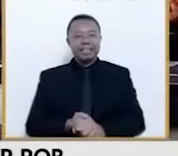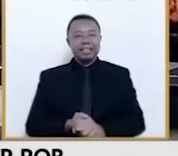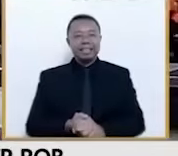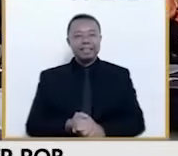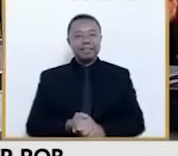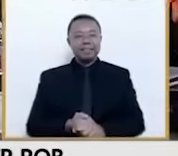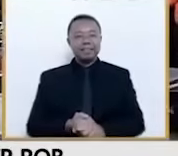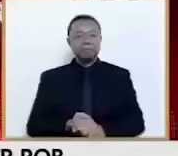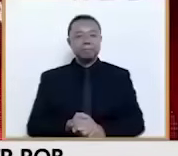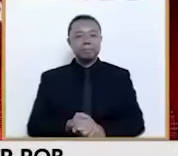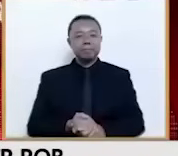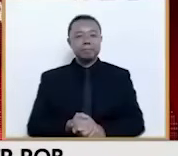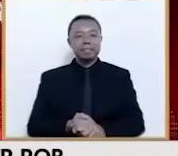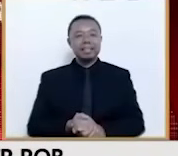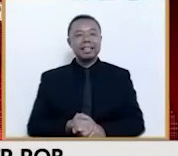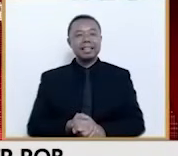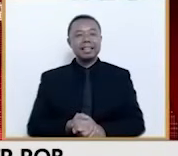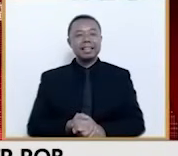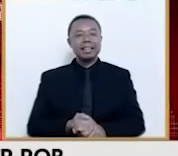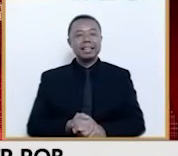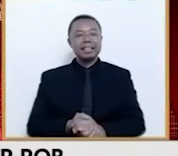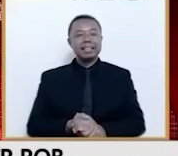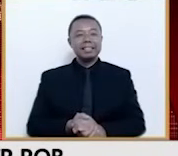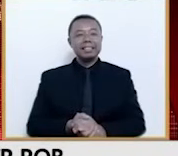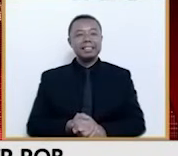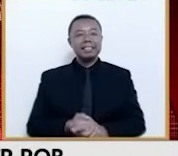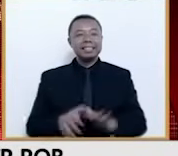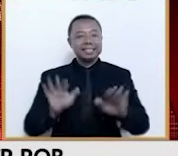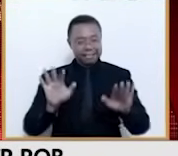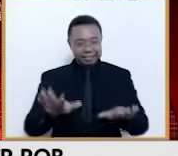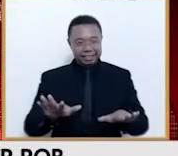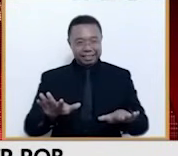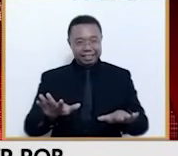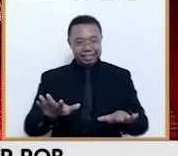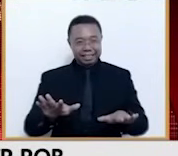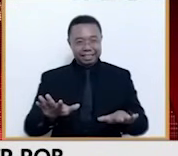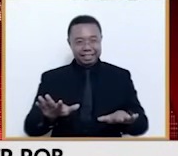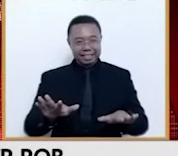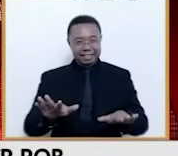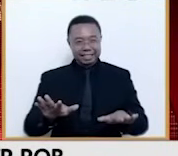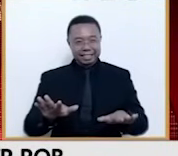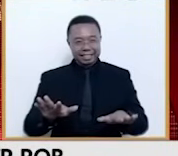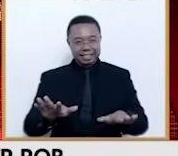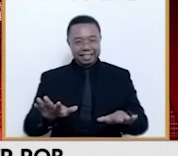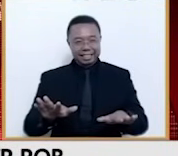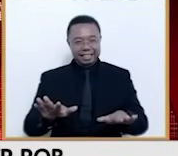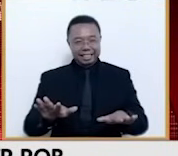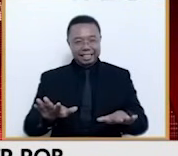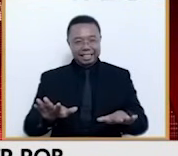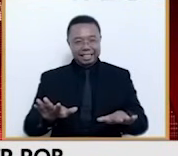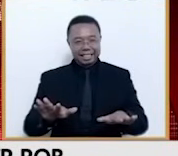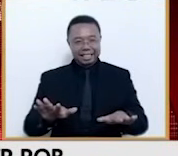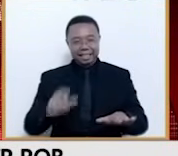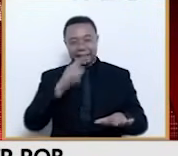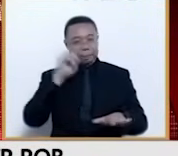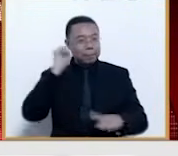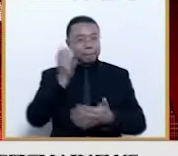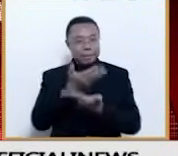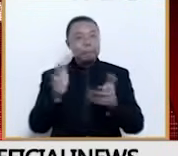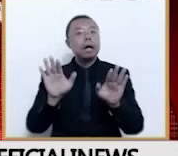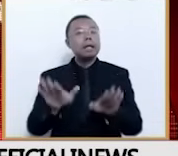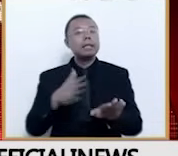Baik, tenang dahulu, kita akan lanjutkan kembali. Mohon tenang. Kita akan lanjutkan. Bapak Ibu,